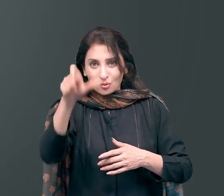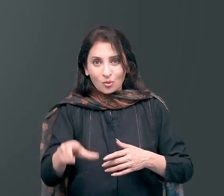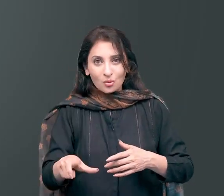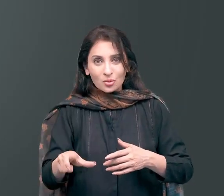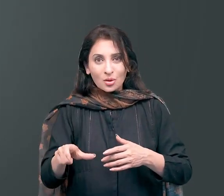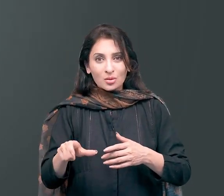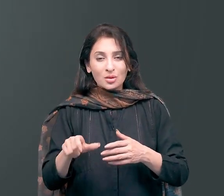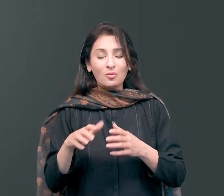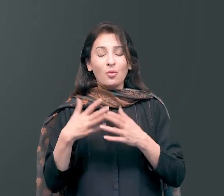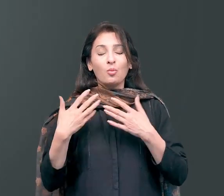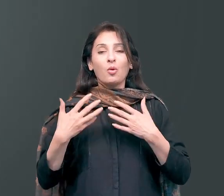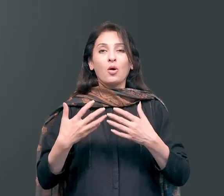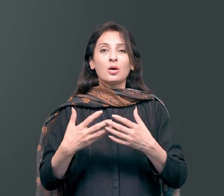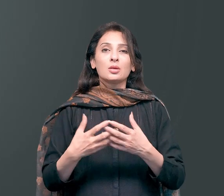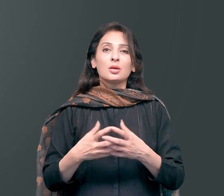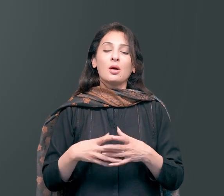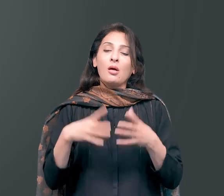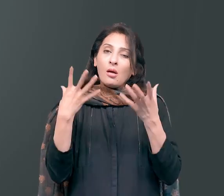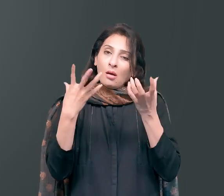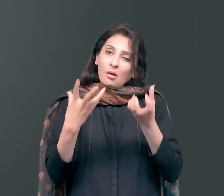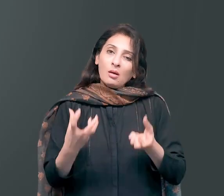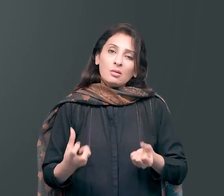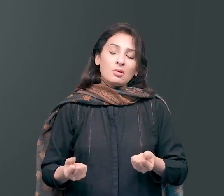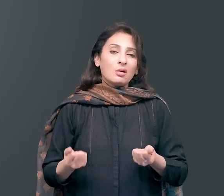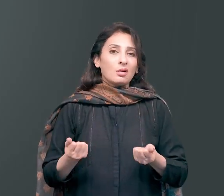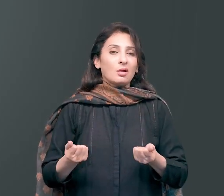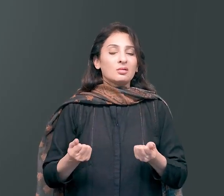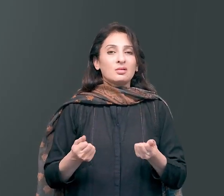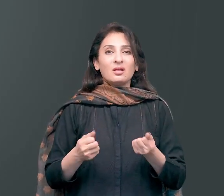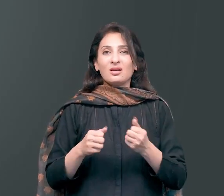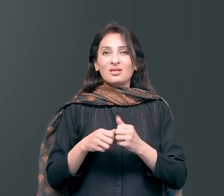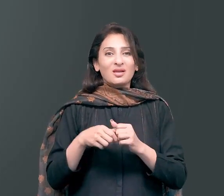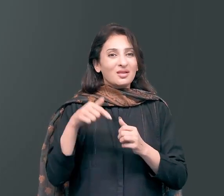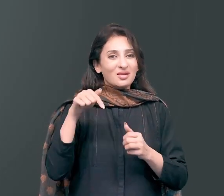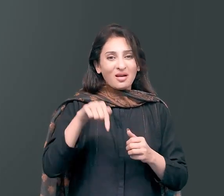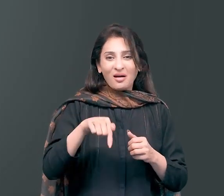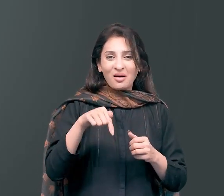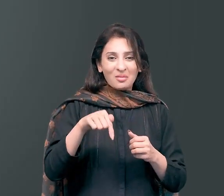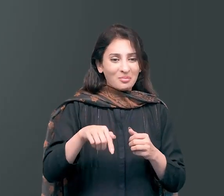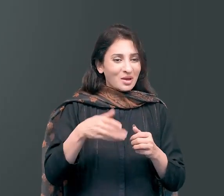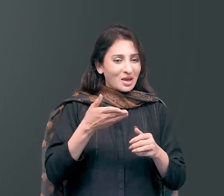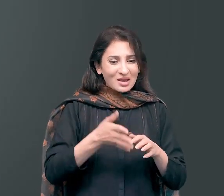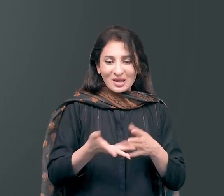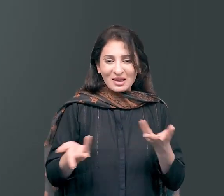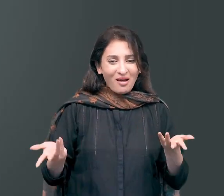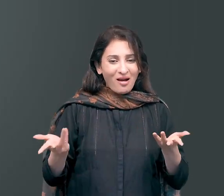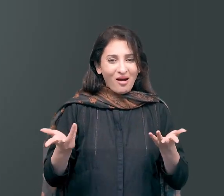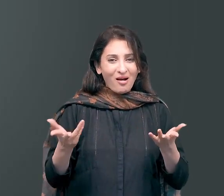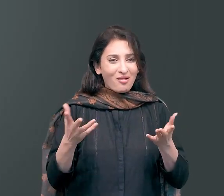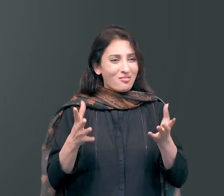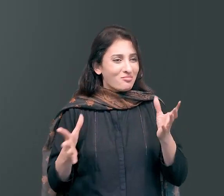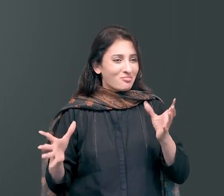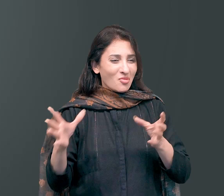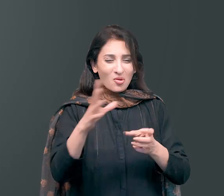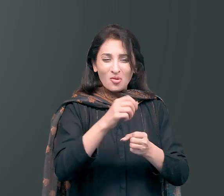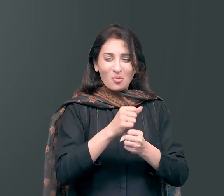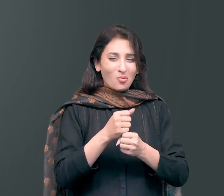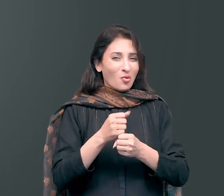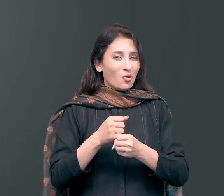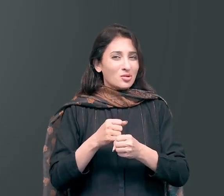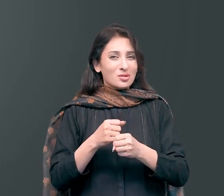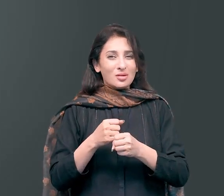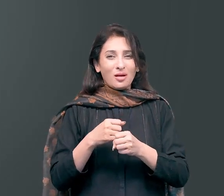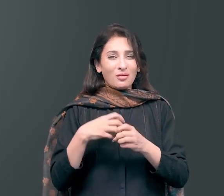سالہ یہاں پر گورنر جنرل رہ کر، یہاں کے ہنگامہ آرائی دیکھ کر، بگڑتی ہوئی روزانہ کی صورتحال کو دیکھ